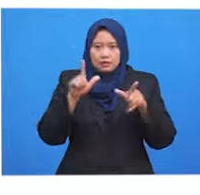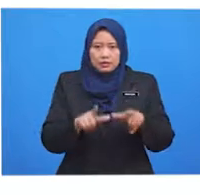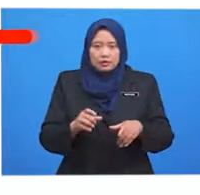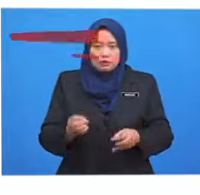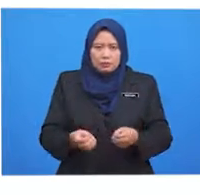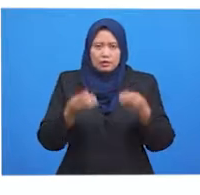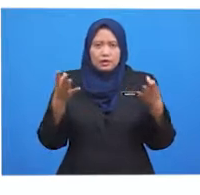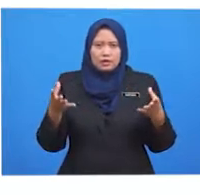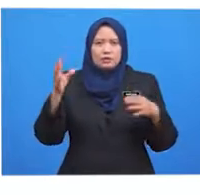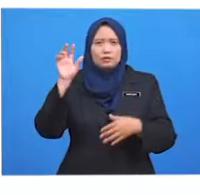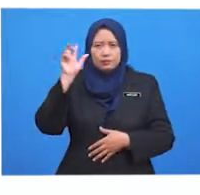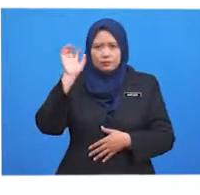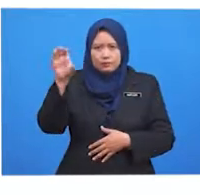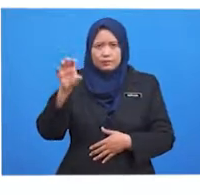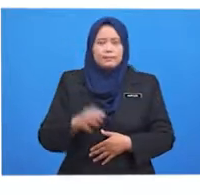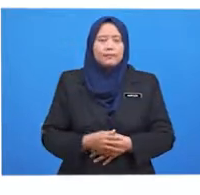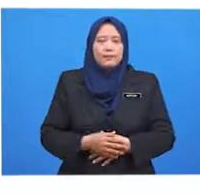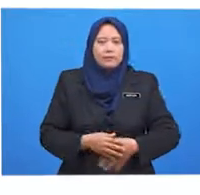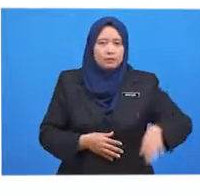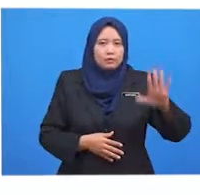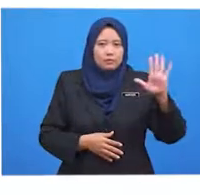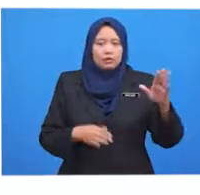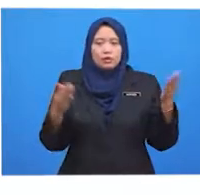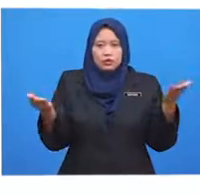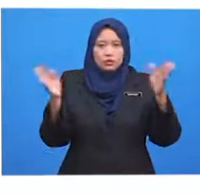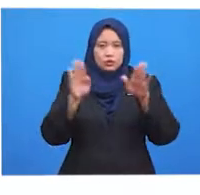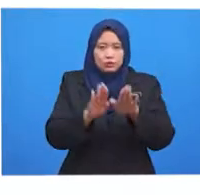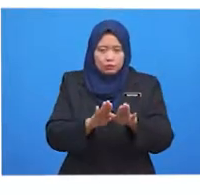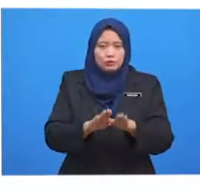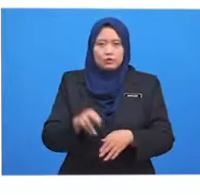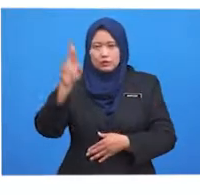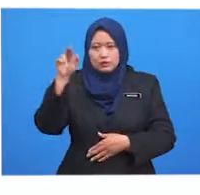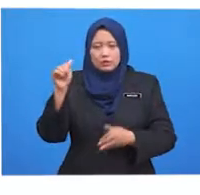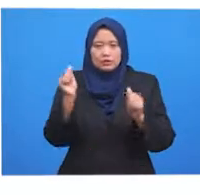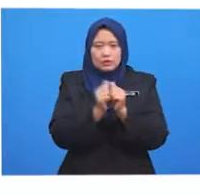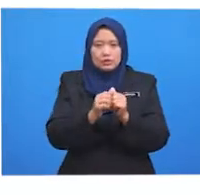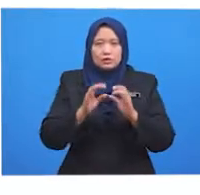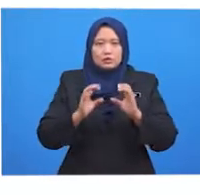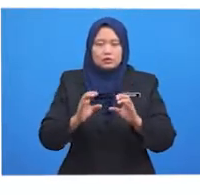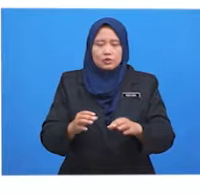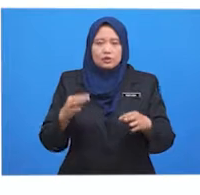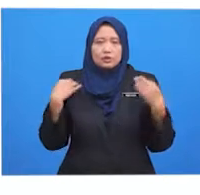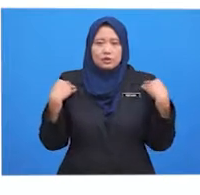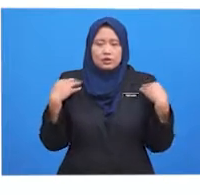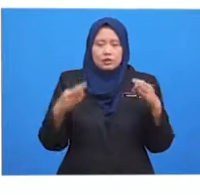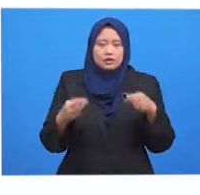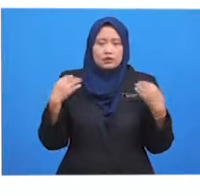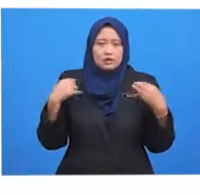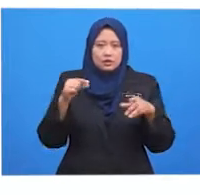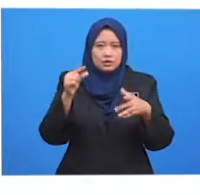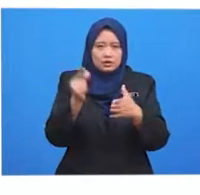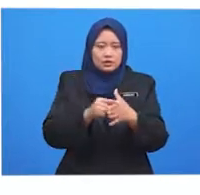soket. 5. Tutup suis dengan segera apabila berlaku gangguan elektrik.